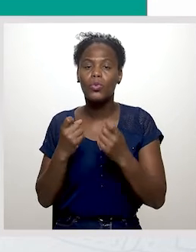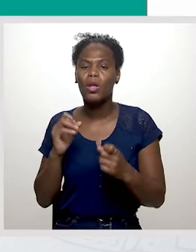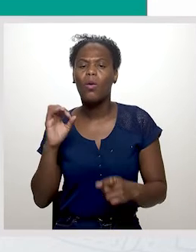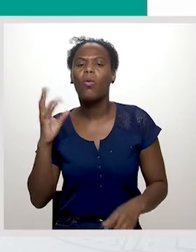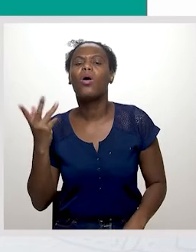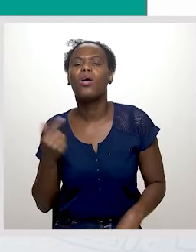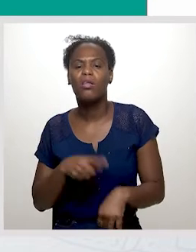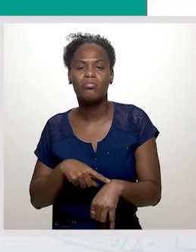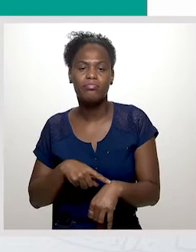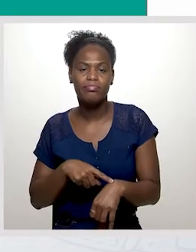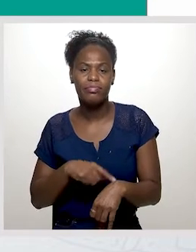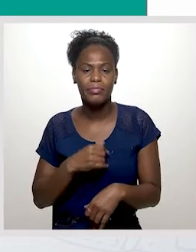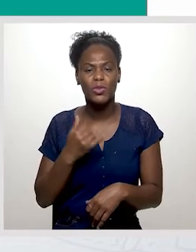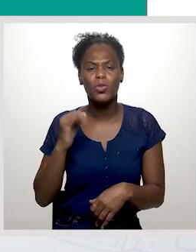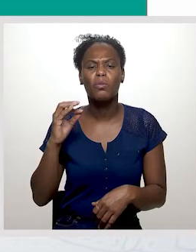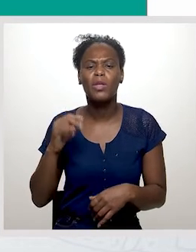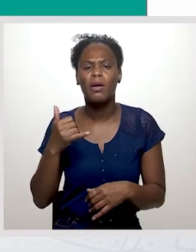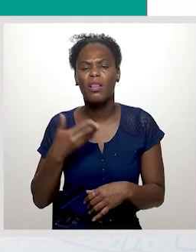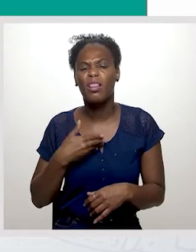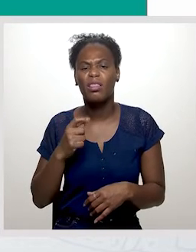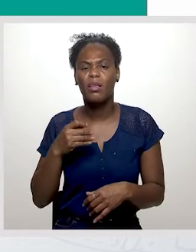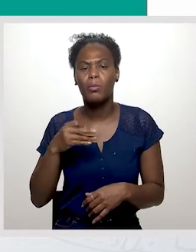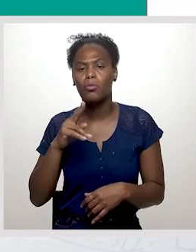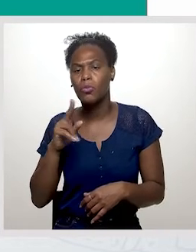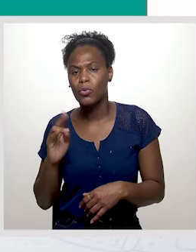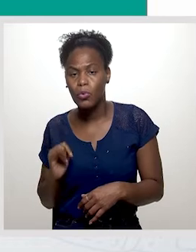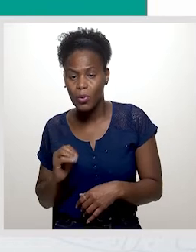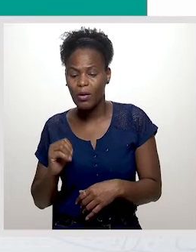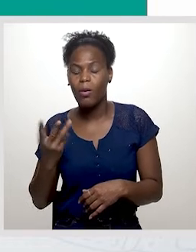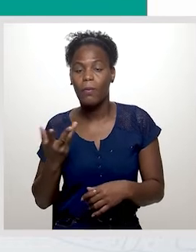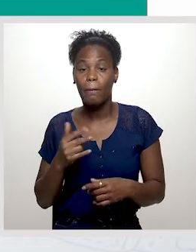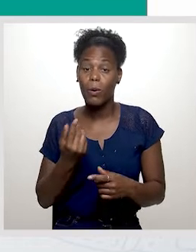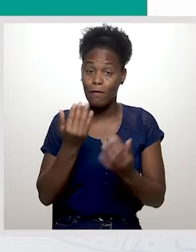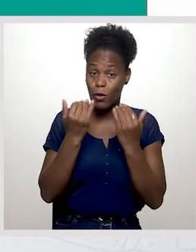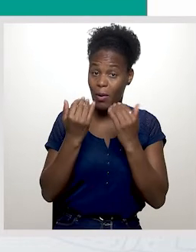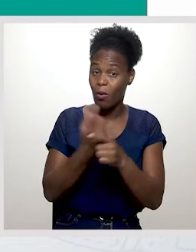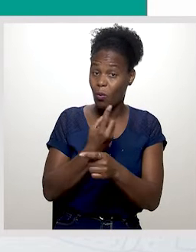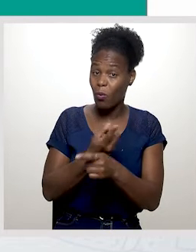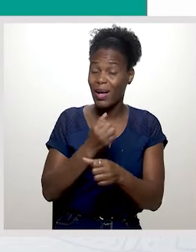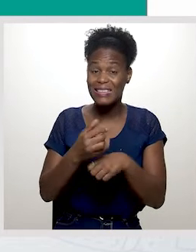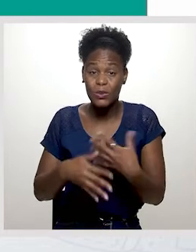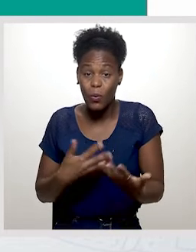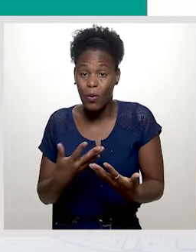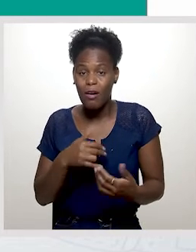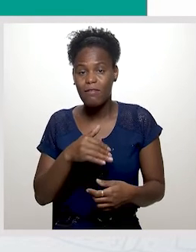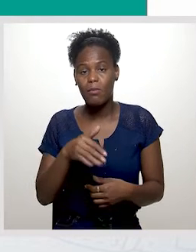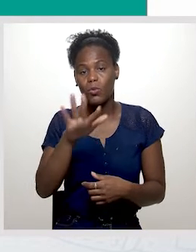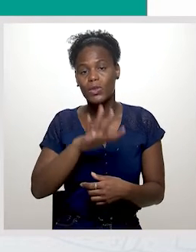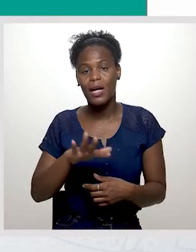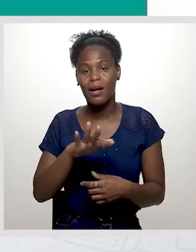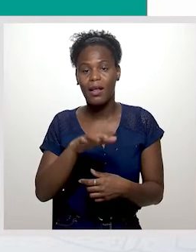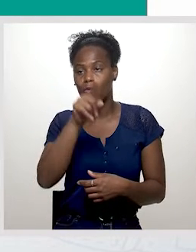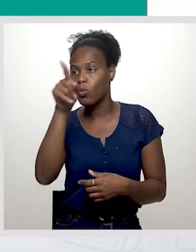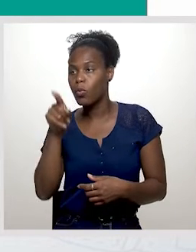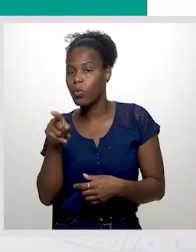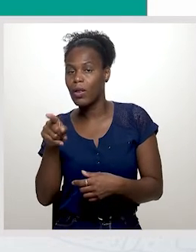demander combien de temps, depuis quand. Pour s'informer sur les choses ou les actions, on va utiliser les